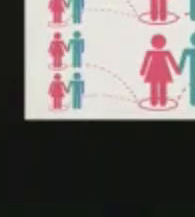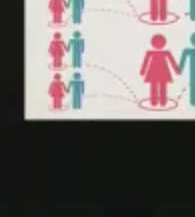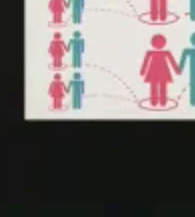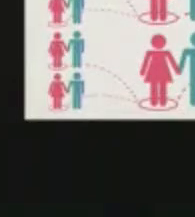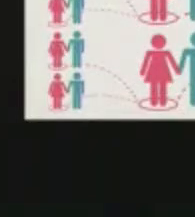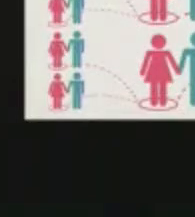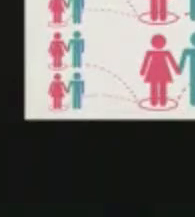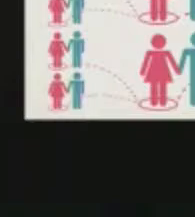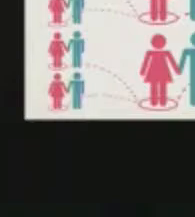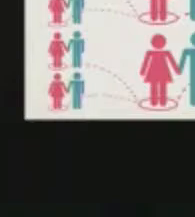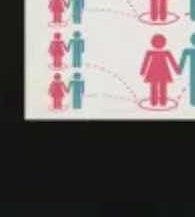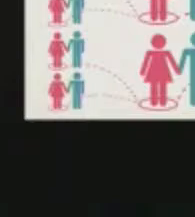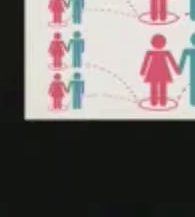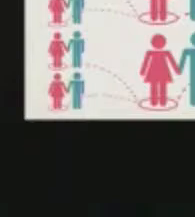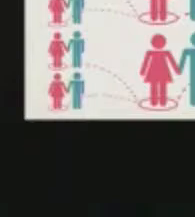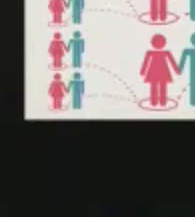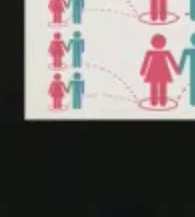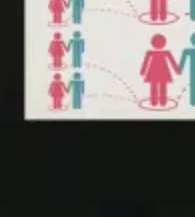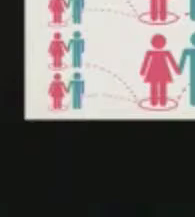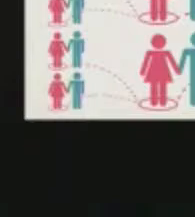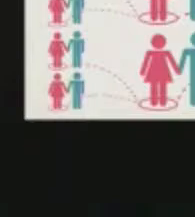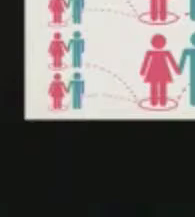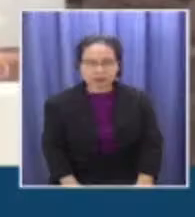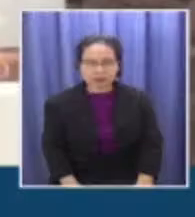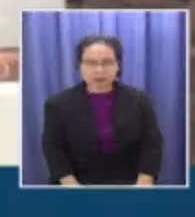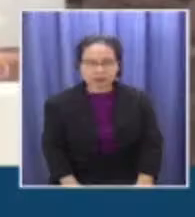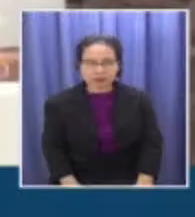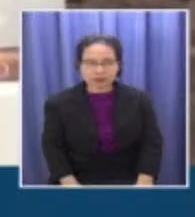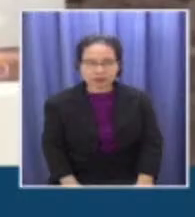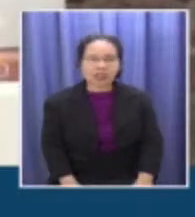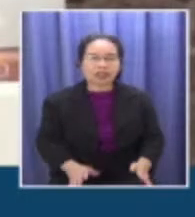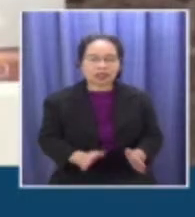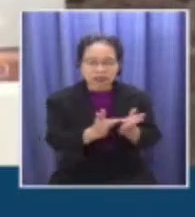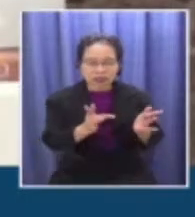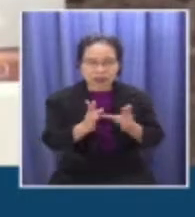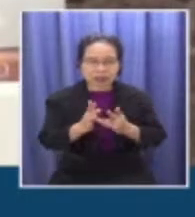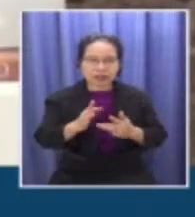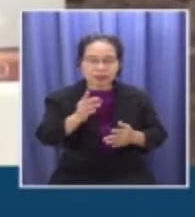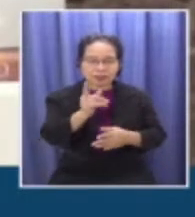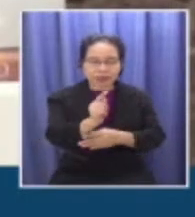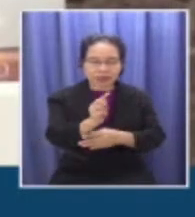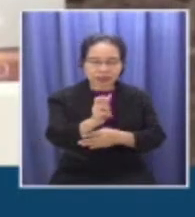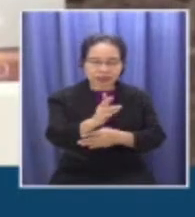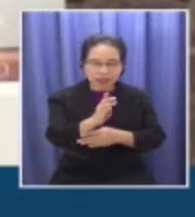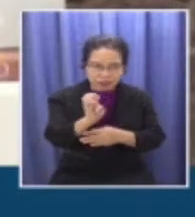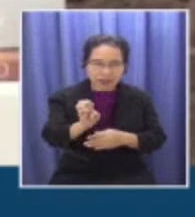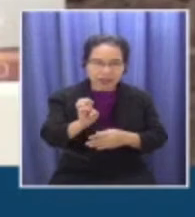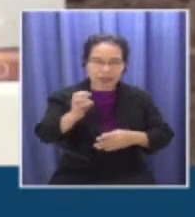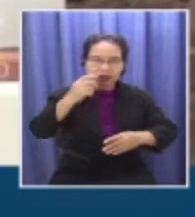akɔwie yɛnyɛ abode mu nyansa pa Adesuafoɔ yɛnsua nwoma nnuru akyire